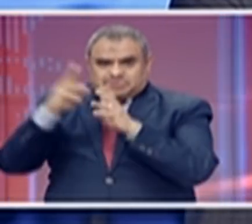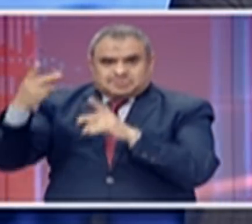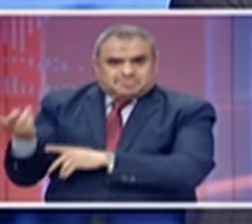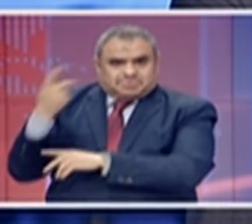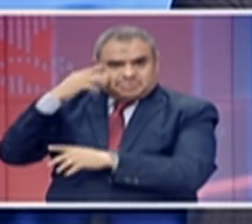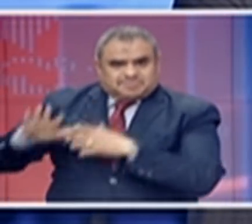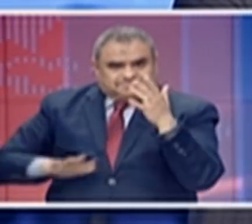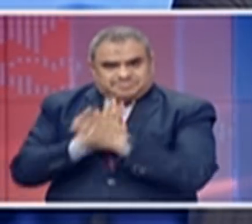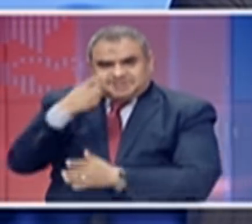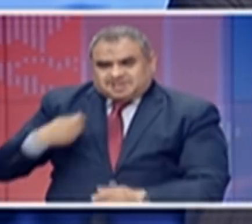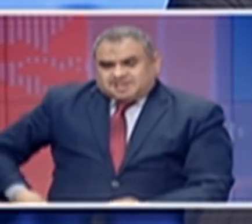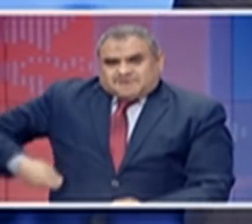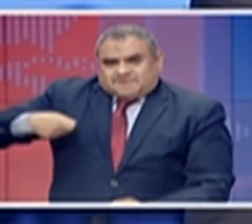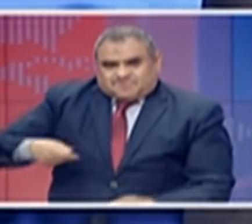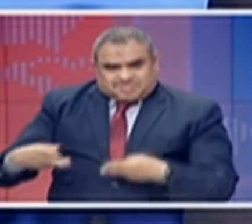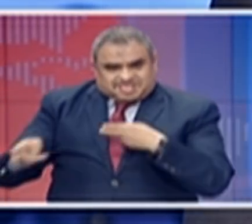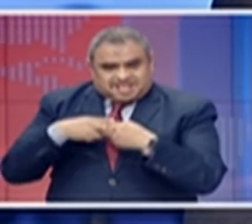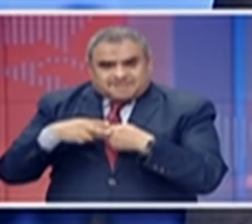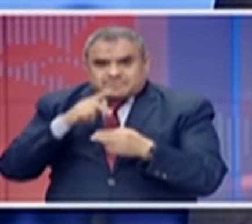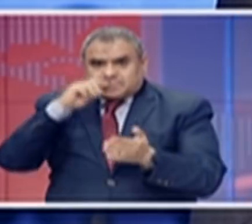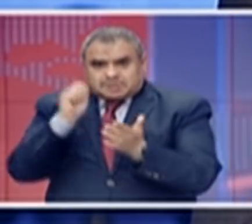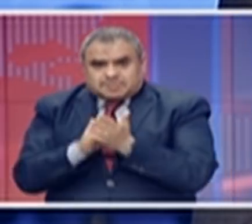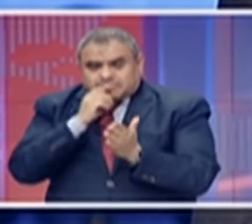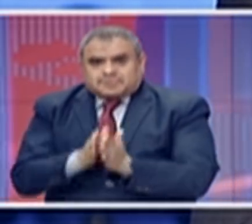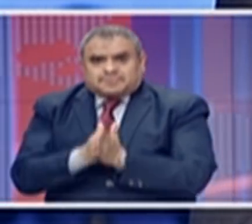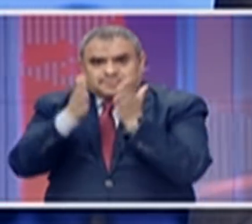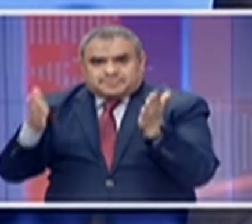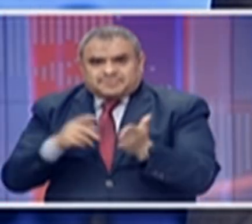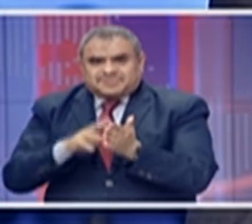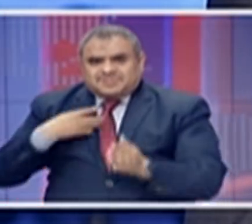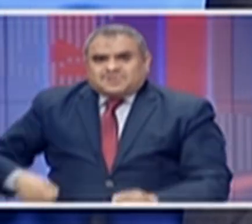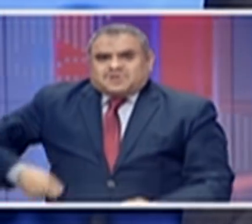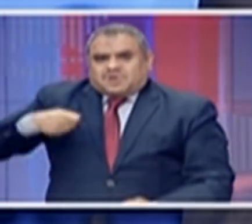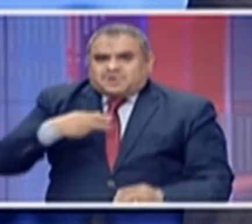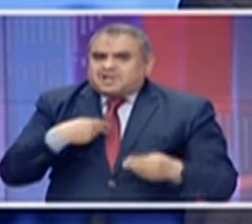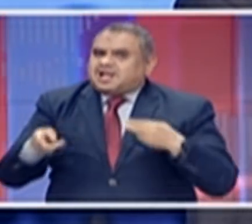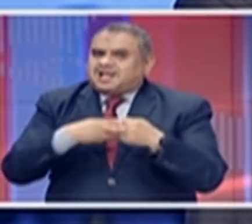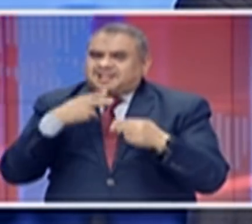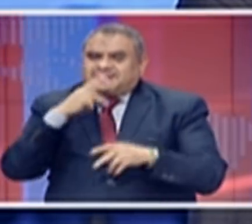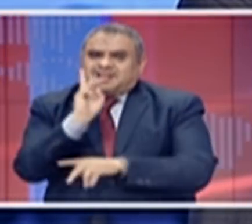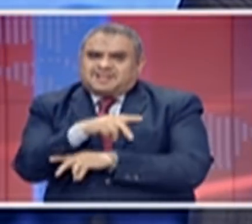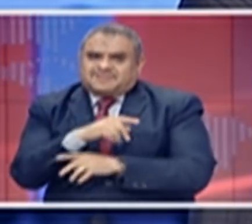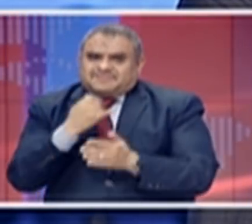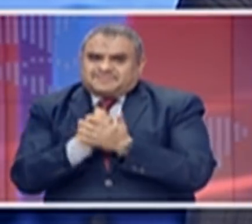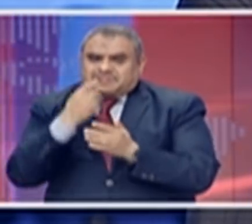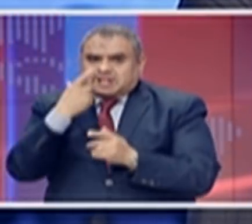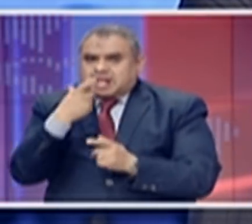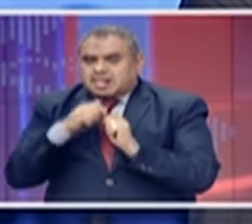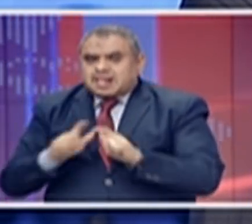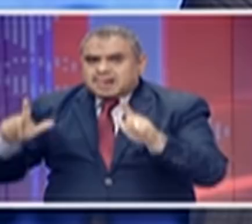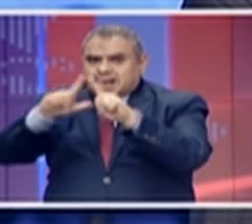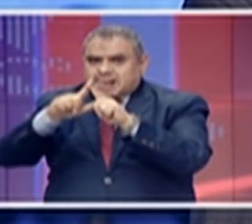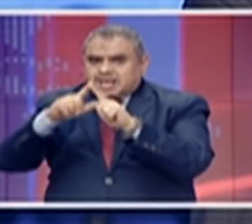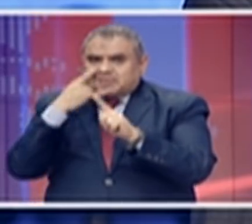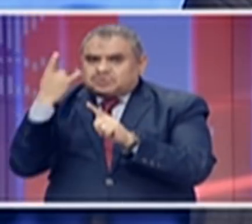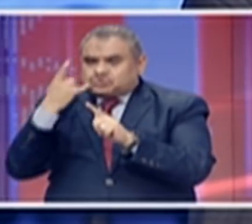عاوز تزوغ من دفع الاجره؟ لا بصراحه بقى عاوز اسوغ من دفع الاجره. طب خد بالك، في لجنه مقابلانا.